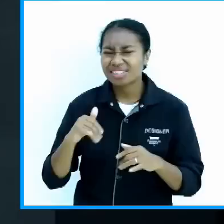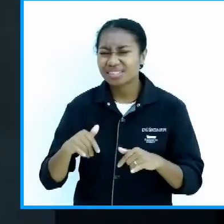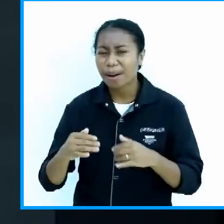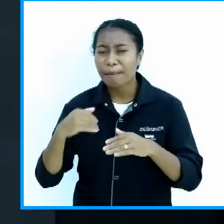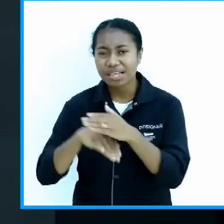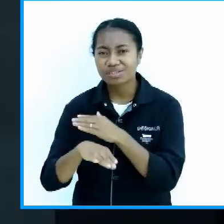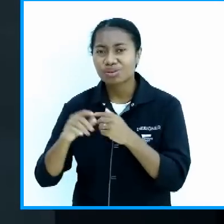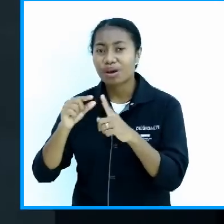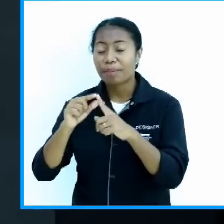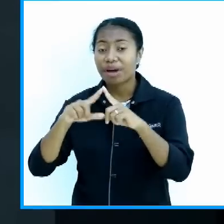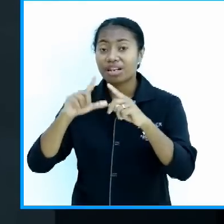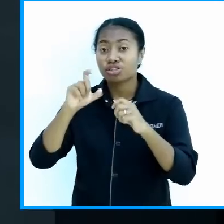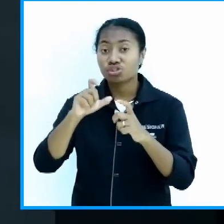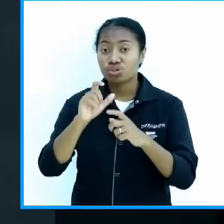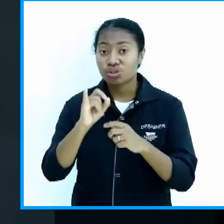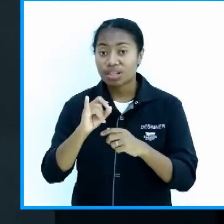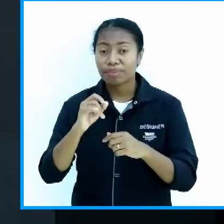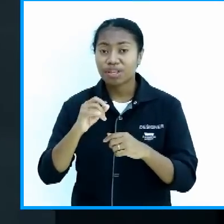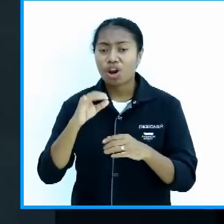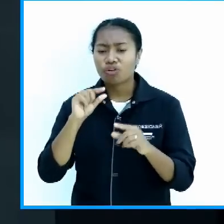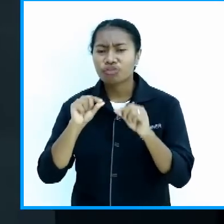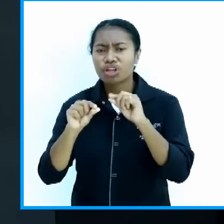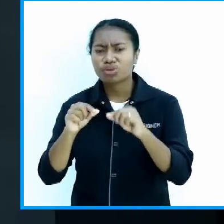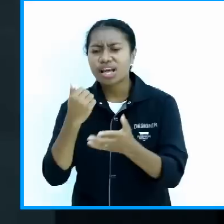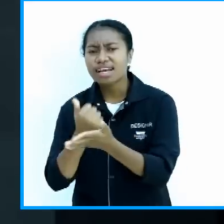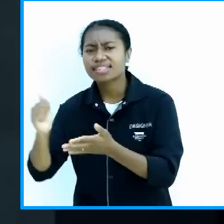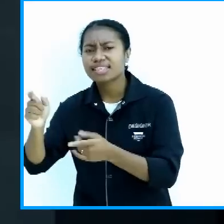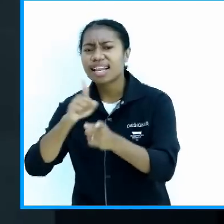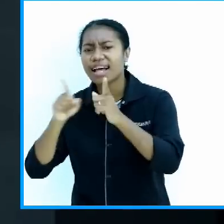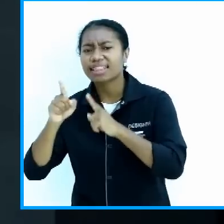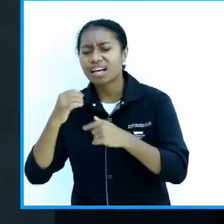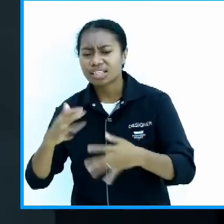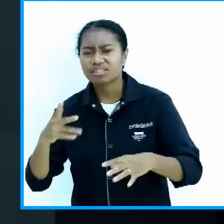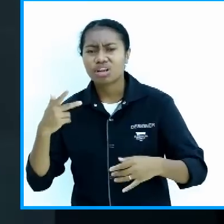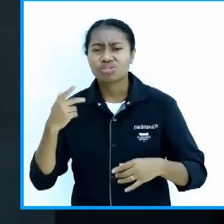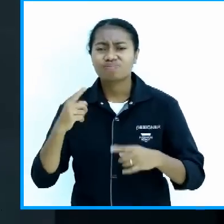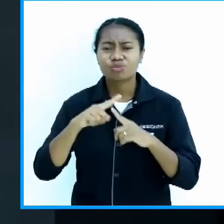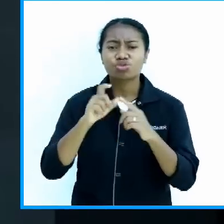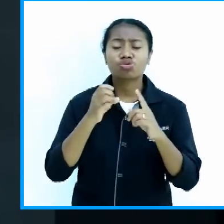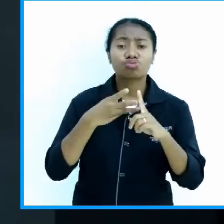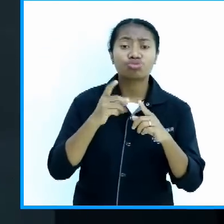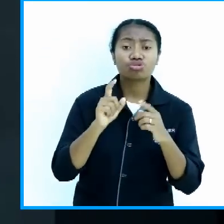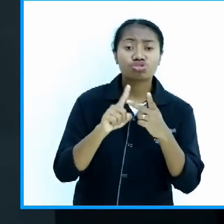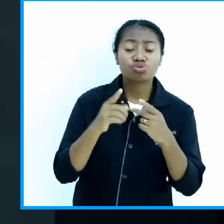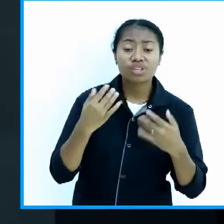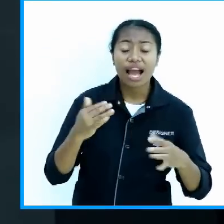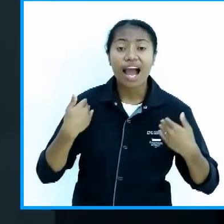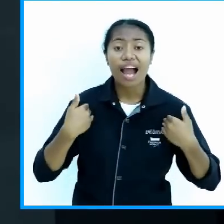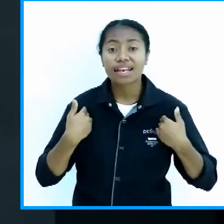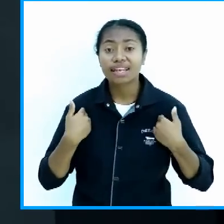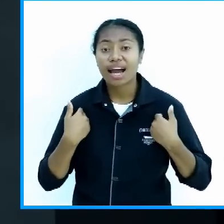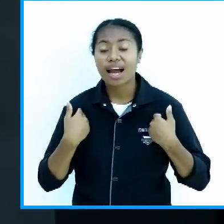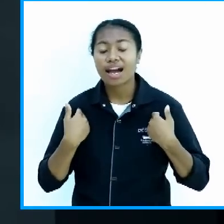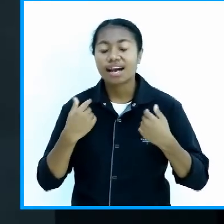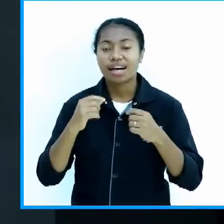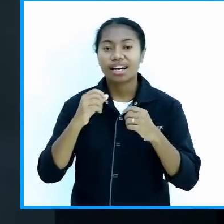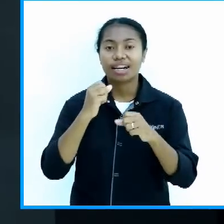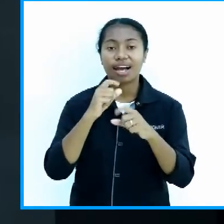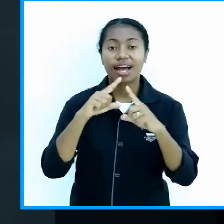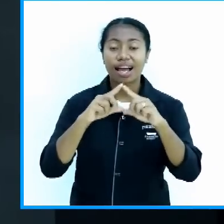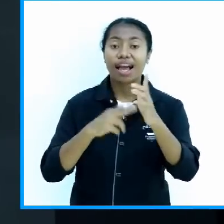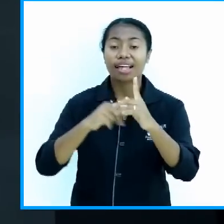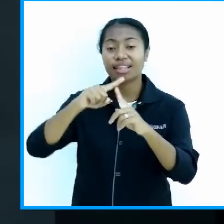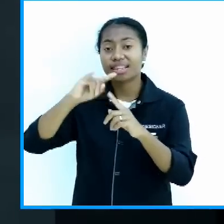itu. Ya. Nah, dari apa sih sebenarnya vaksin dibuat? Nah, vaksin itu dibuat bisa dari banyak macam. Ini saya